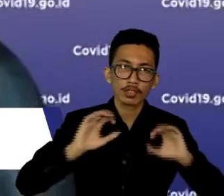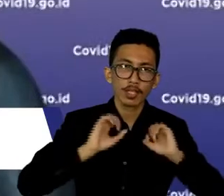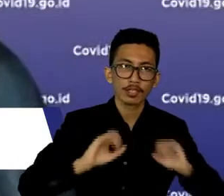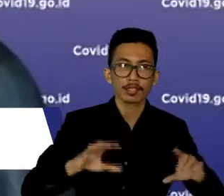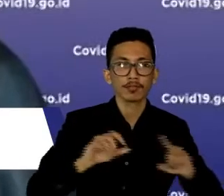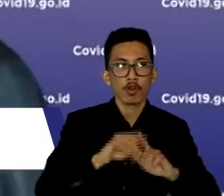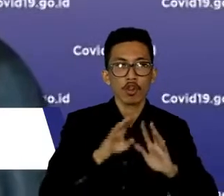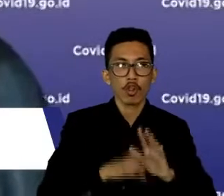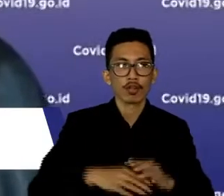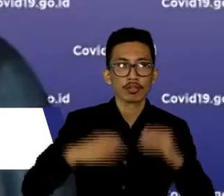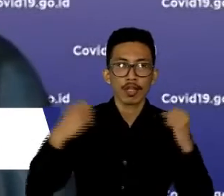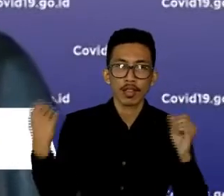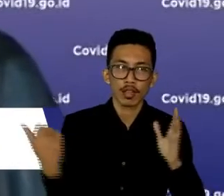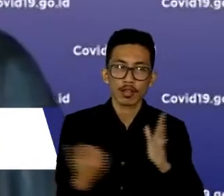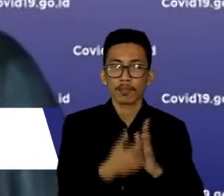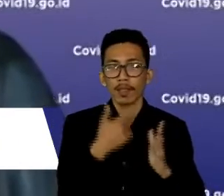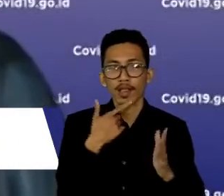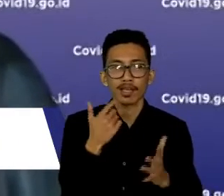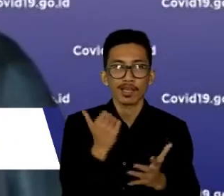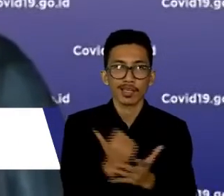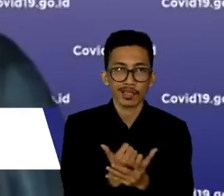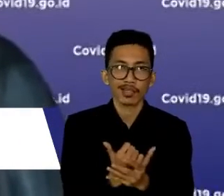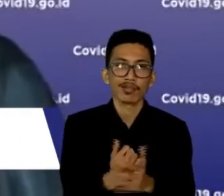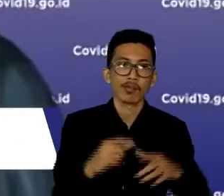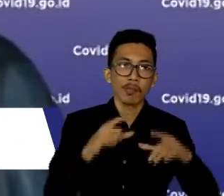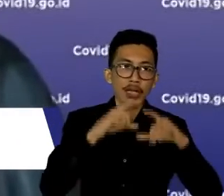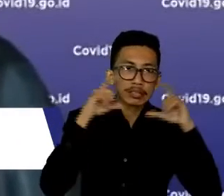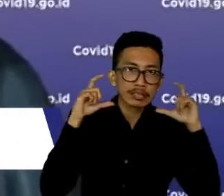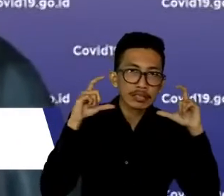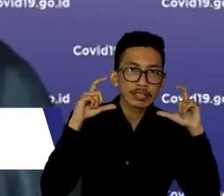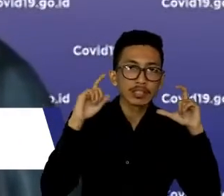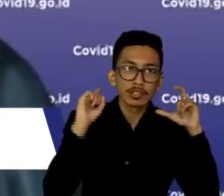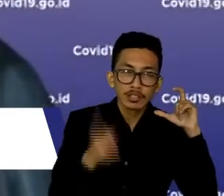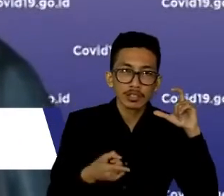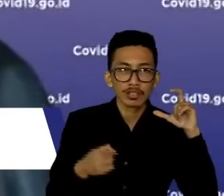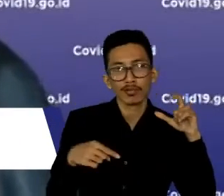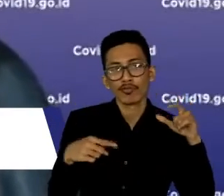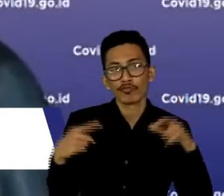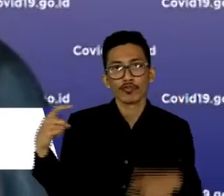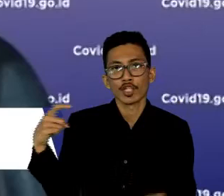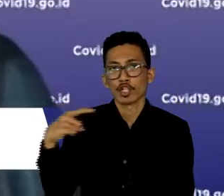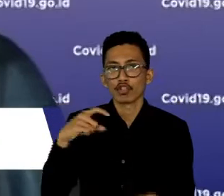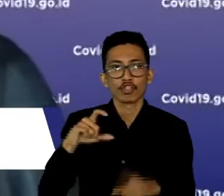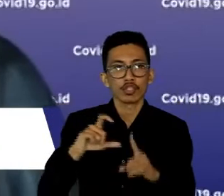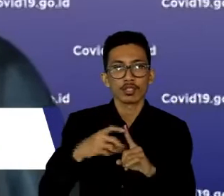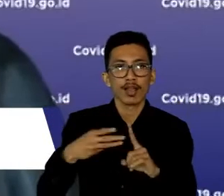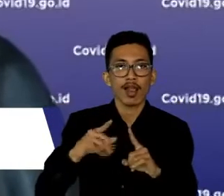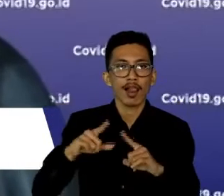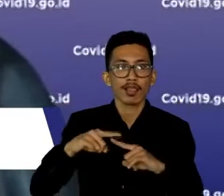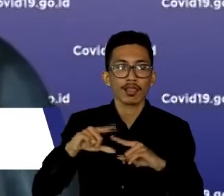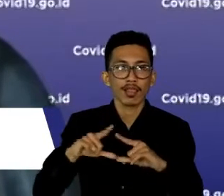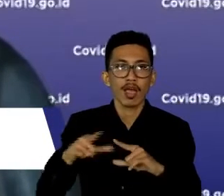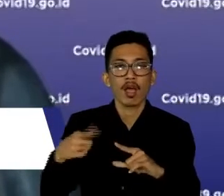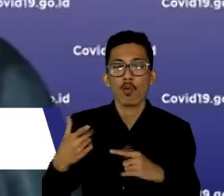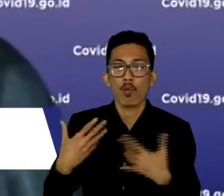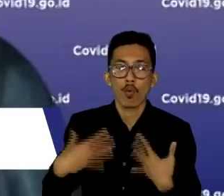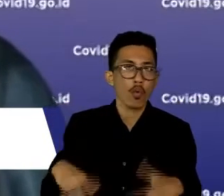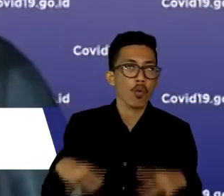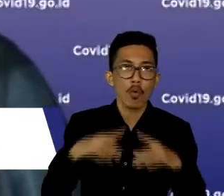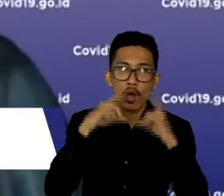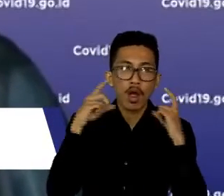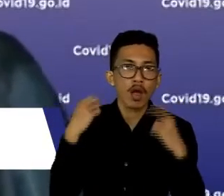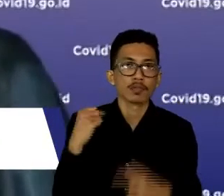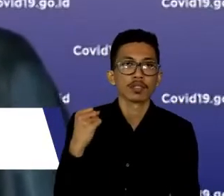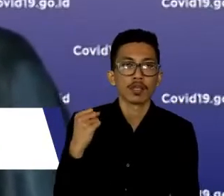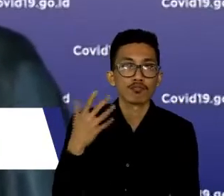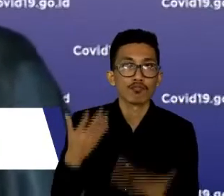kepatuhan protokol kesehatan, ini penting banget. Menggunakan masker dengan kondisi varian Delta saat ini udah nggak bisa. Bahkan di luar negeri saja yang dulu